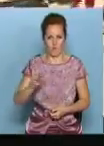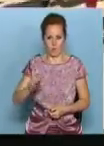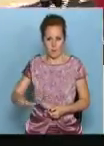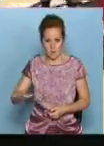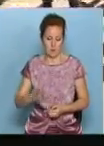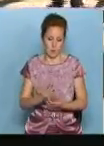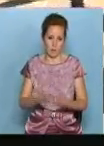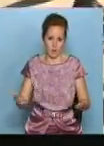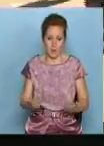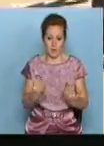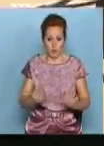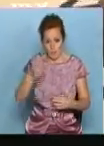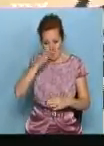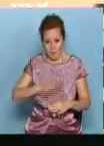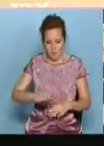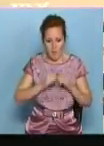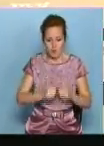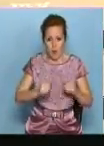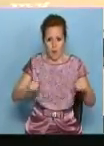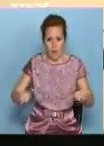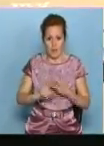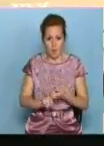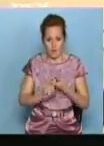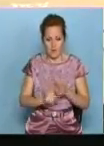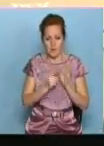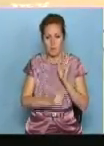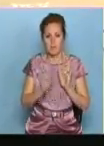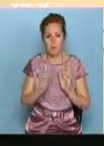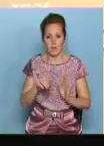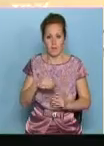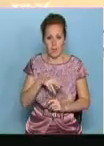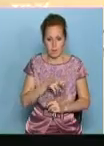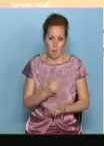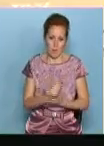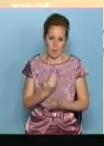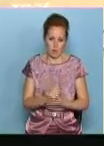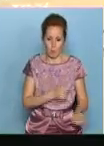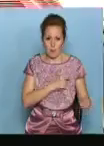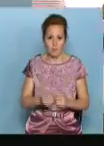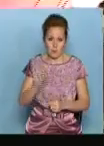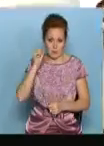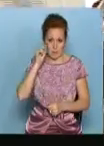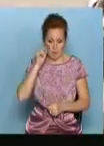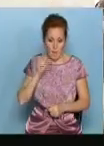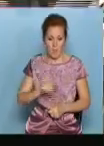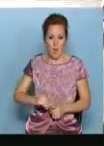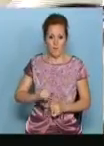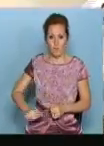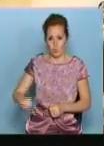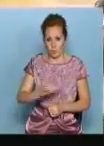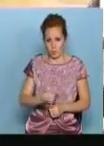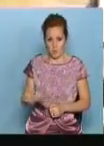Сейчас по стране шагает энтеровирус 71-го типа. Это новый вирус, предположительно привезенный из Китая. В Удмуртии за всю